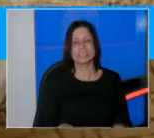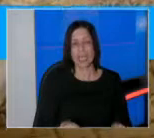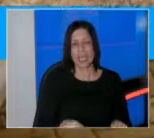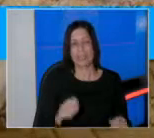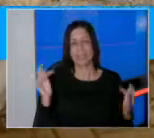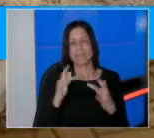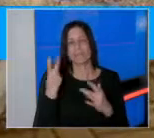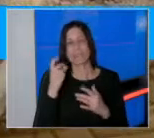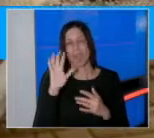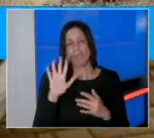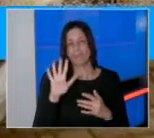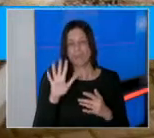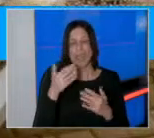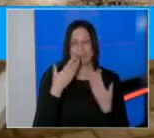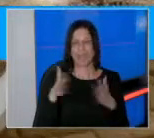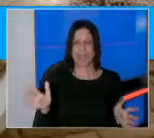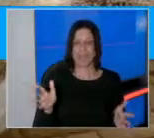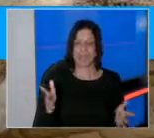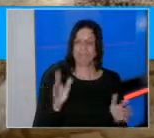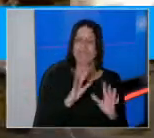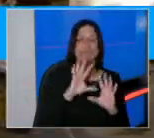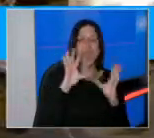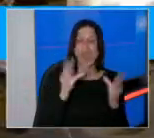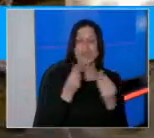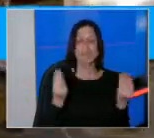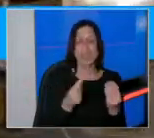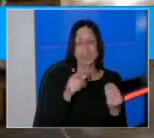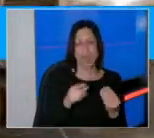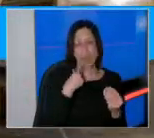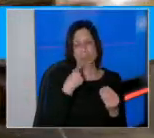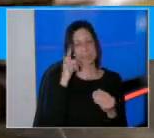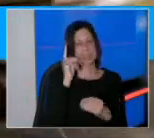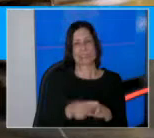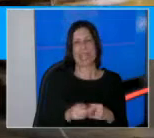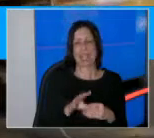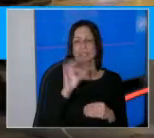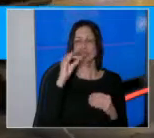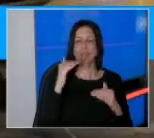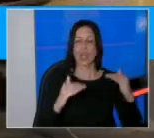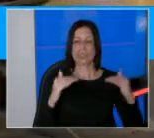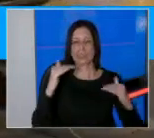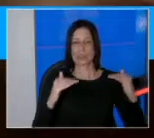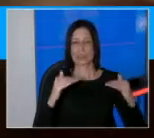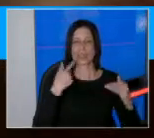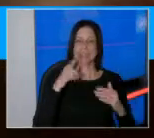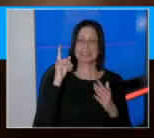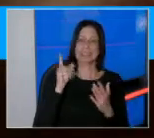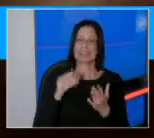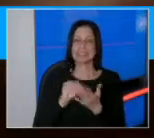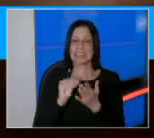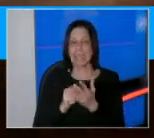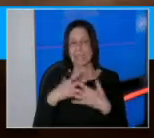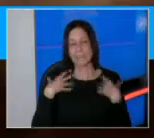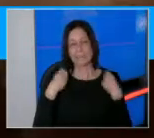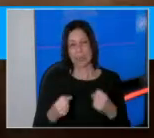לעומת 25,000 נפתחים. אז כל כל הדברים האלה אומרים שצריך למצוא את האיזון בין הצרכים